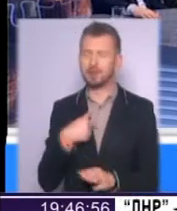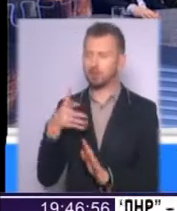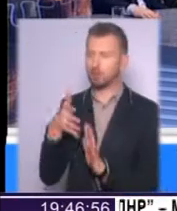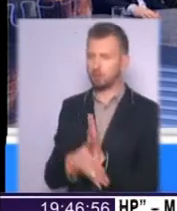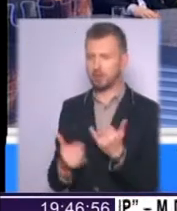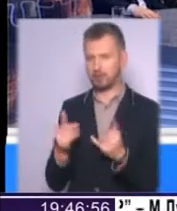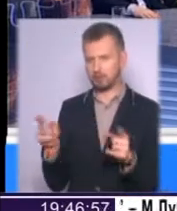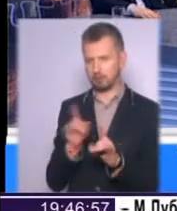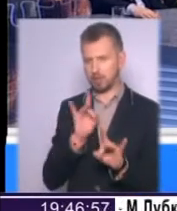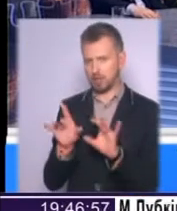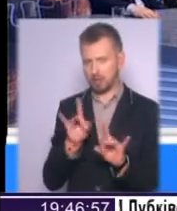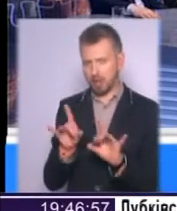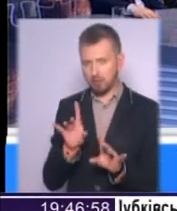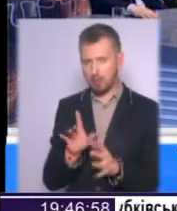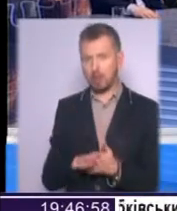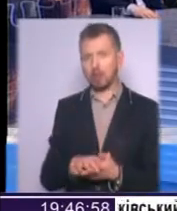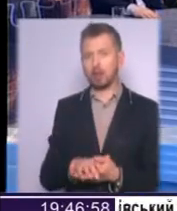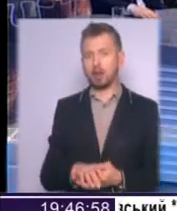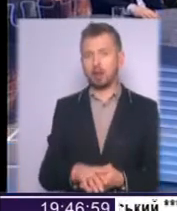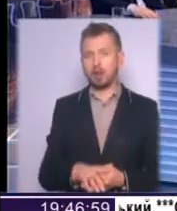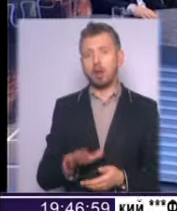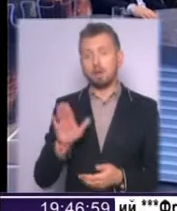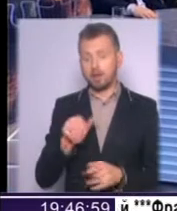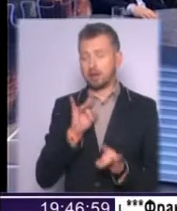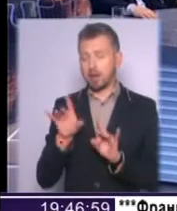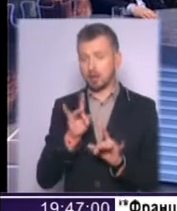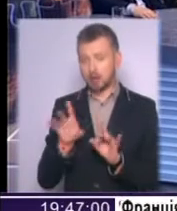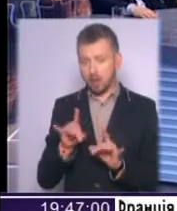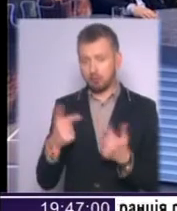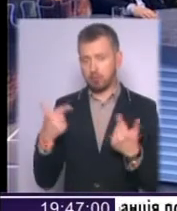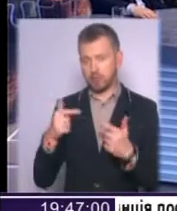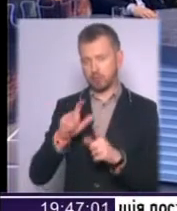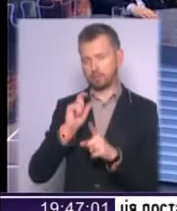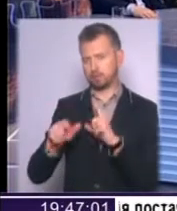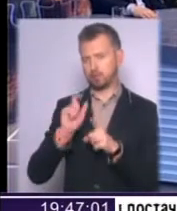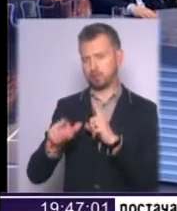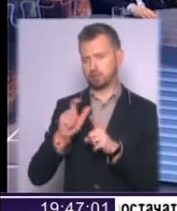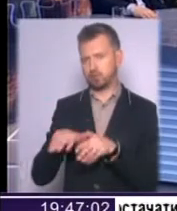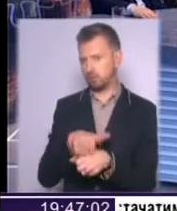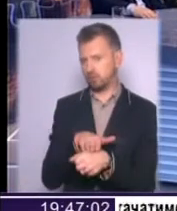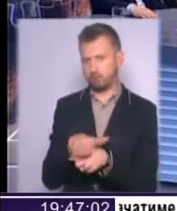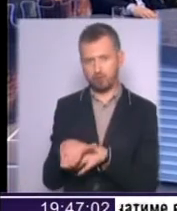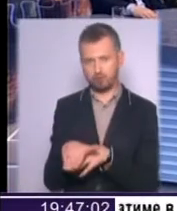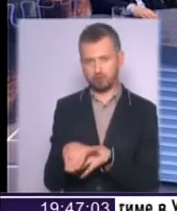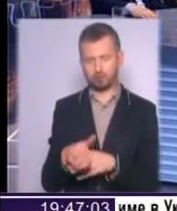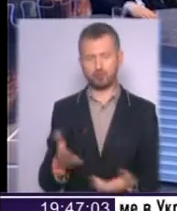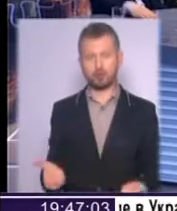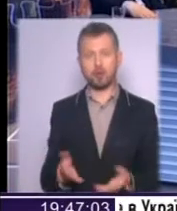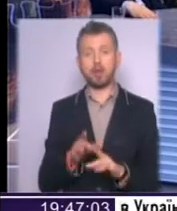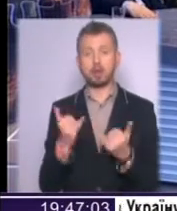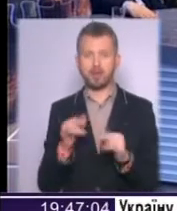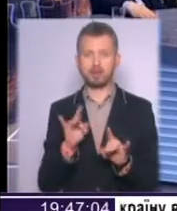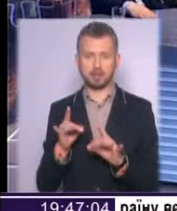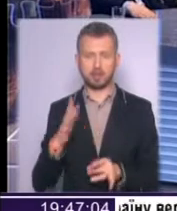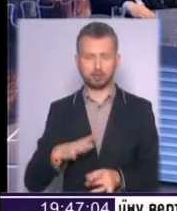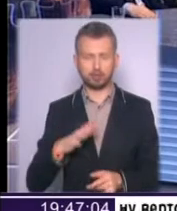невеличка реклама на нашому телеканалі, в нашій передачі. Після реклами їсть дасть вичерпну, сподіваюсь, відповідь на ваше запитання. Реклама зараз,